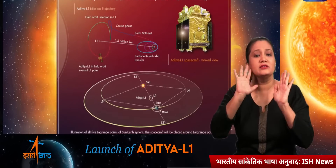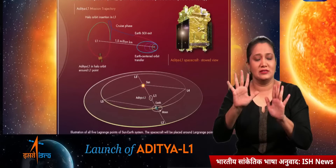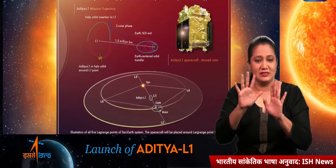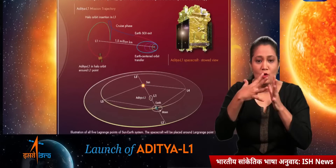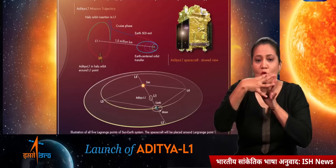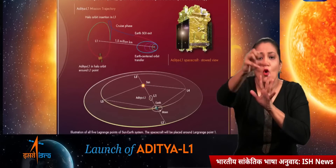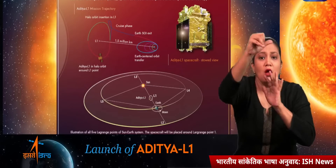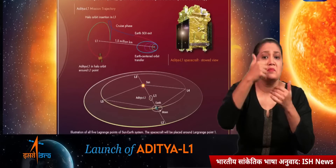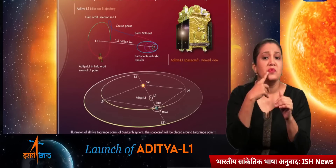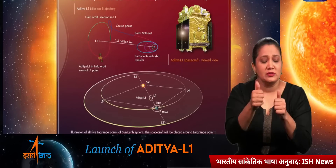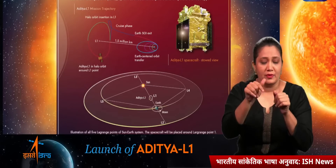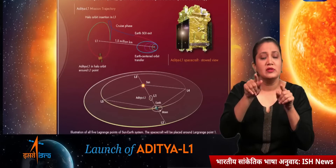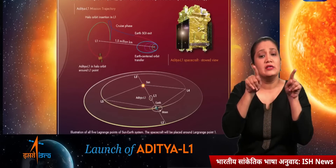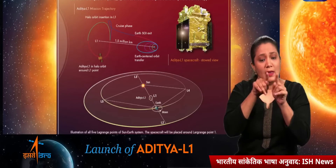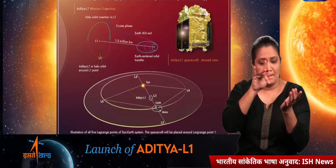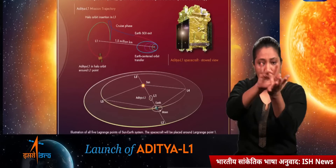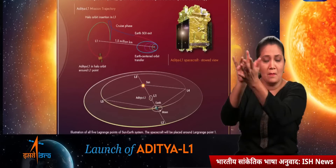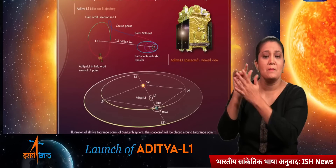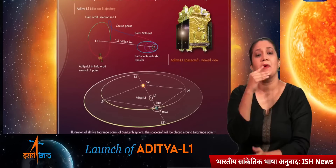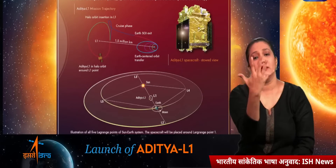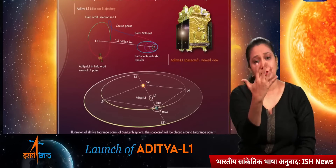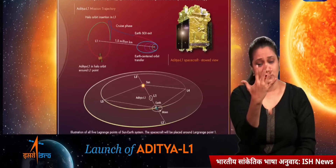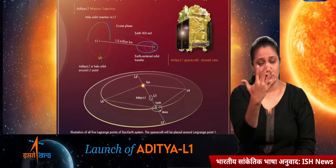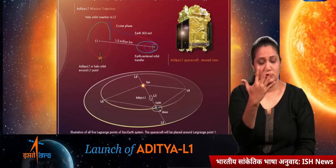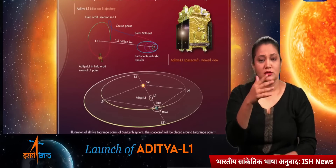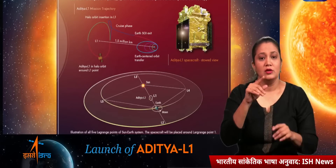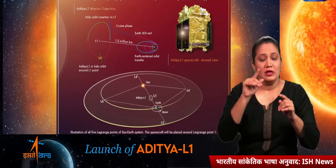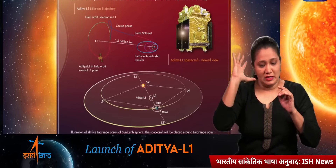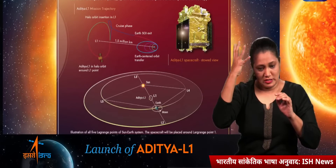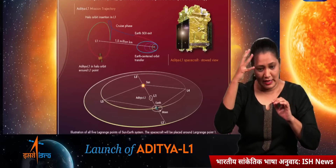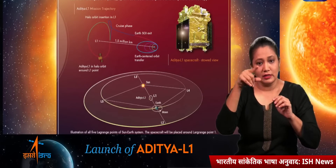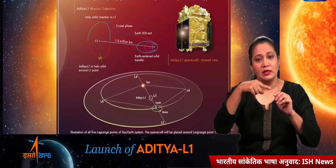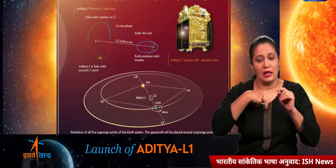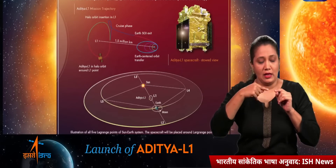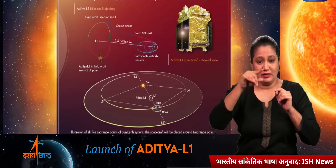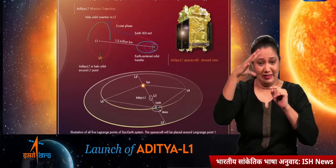ऐसे 5 लैग्रेंजियन पॉइंट्स होते हैं पृथ्वी और सूर्य के बीच।